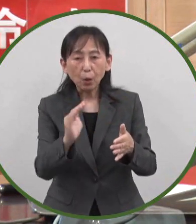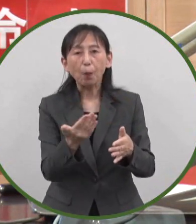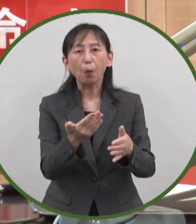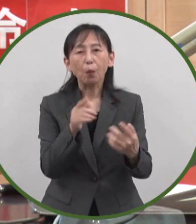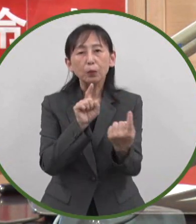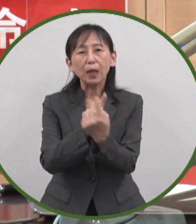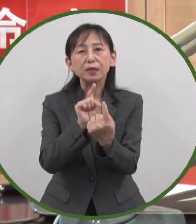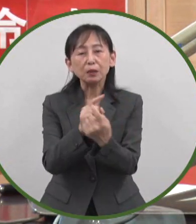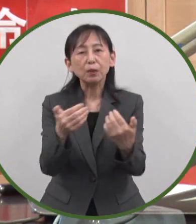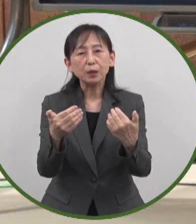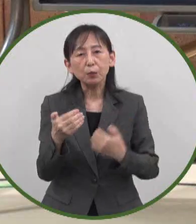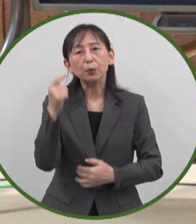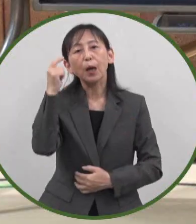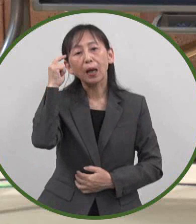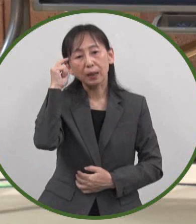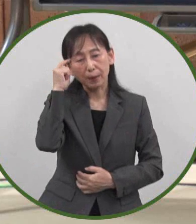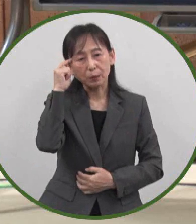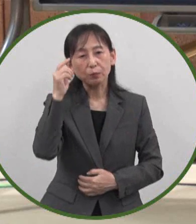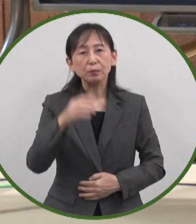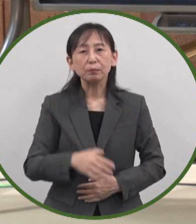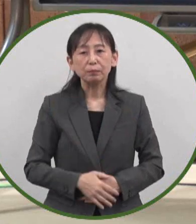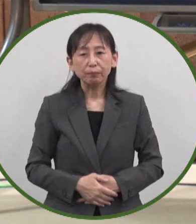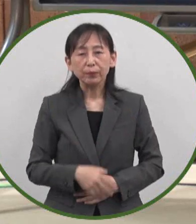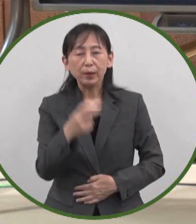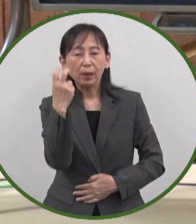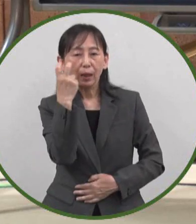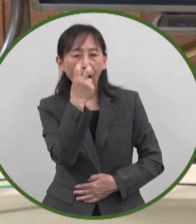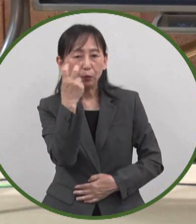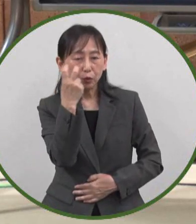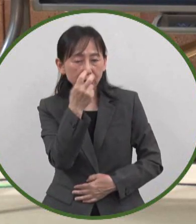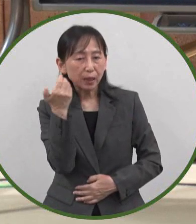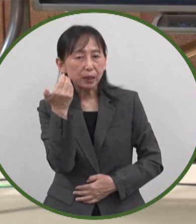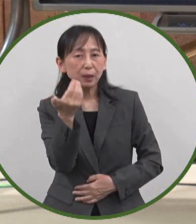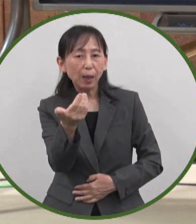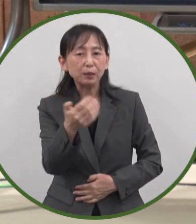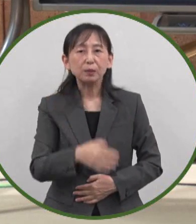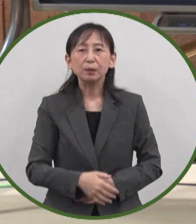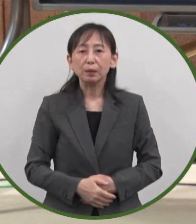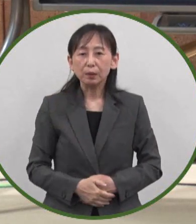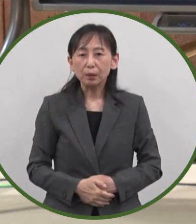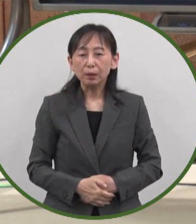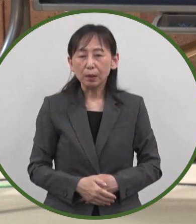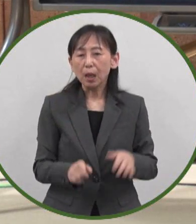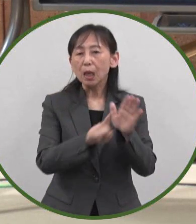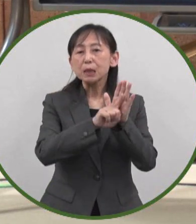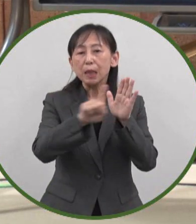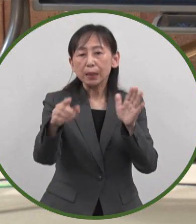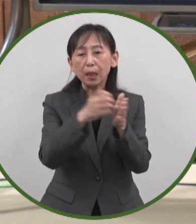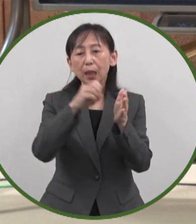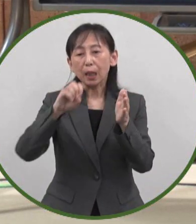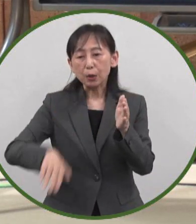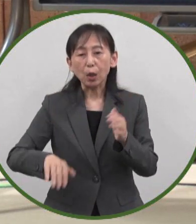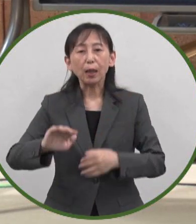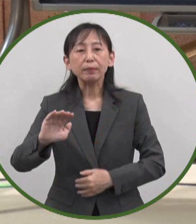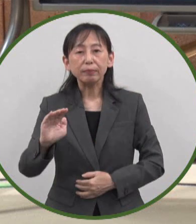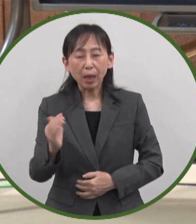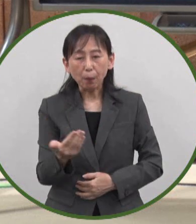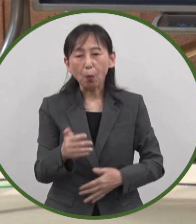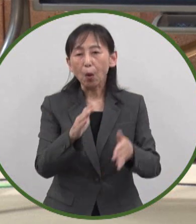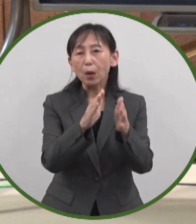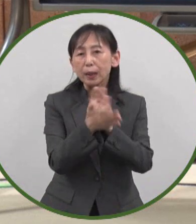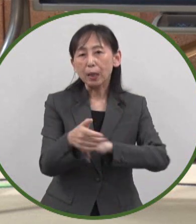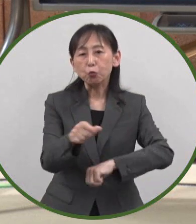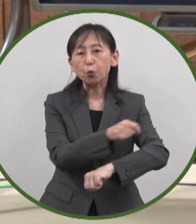えています。 確認としまして、その仮に宣言が解除された後でも、県独自